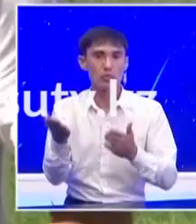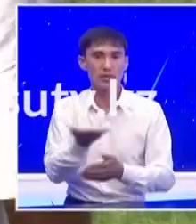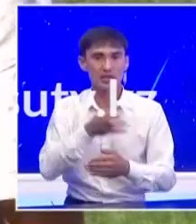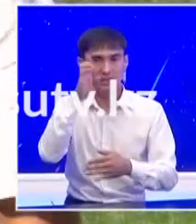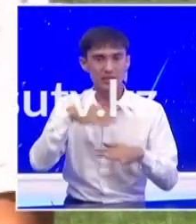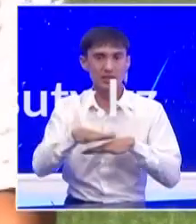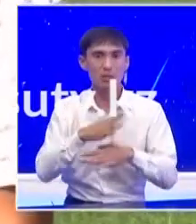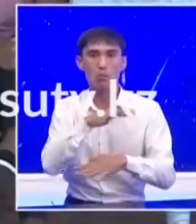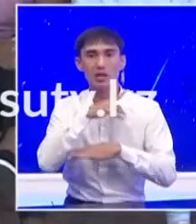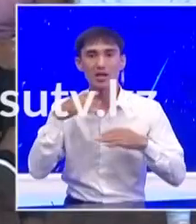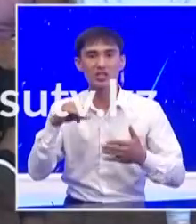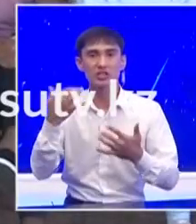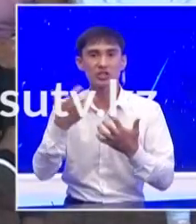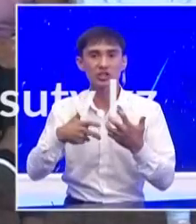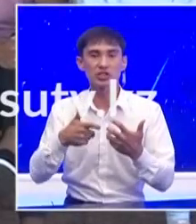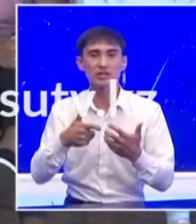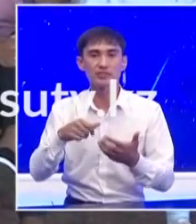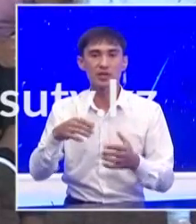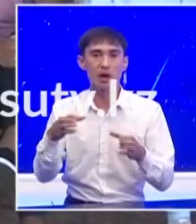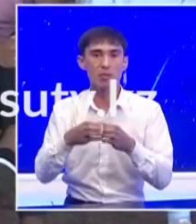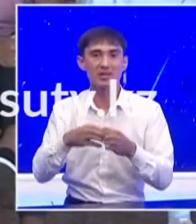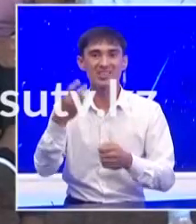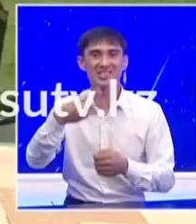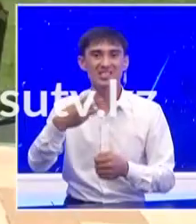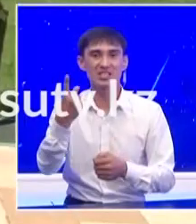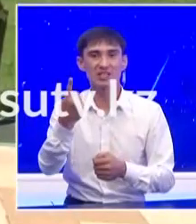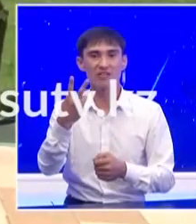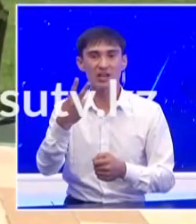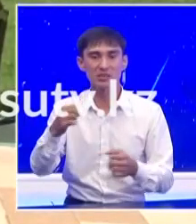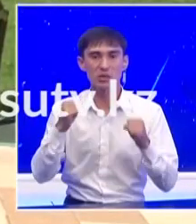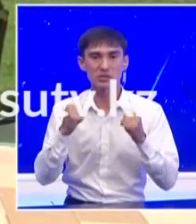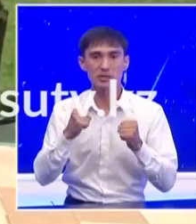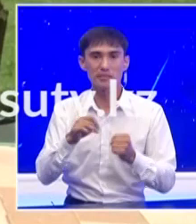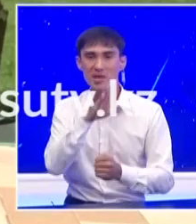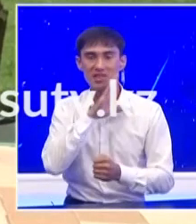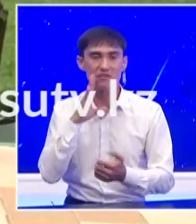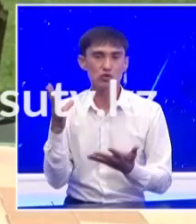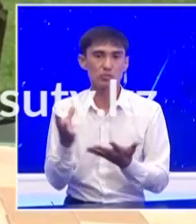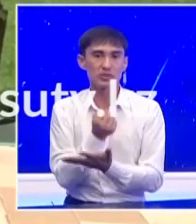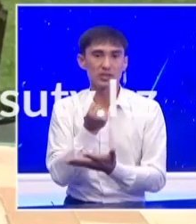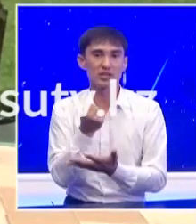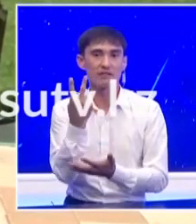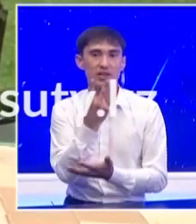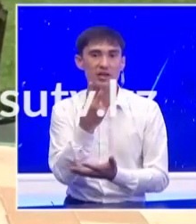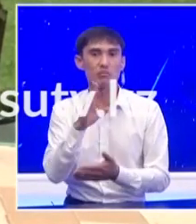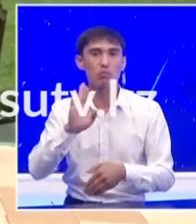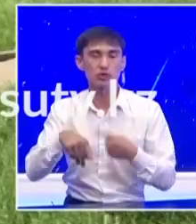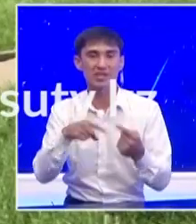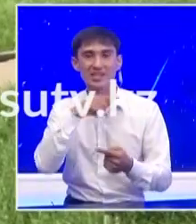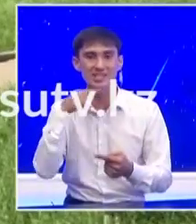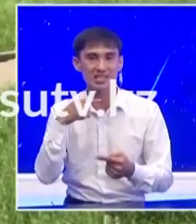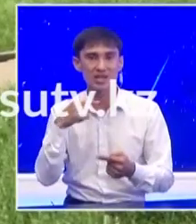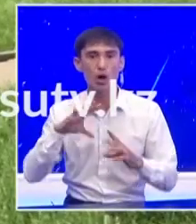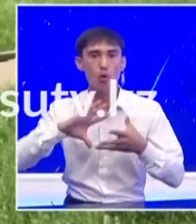самую многочисленную команду – 32 спортсмена. И они не разочаровали. Девушкам удалось стать вторыми после российских спортсменок